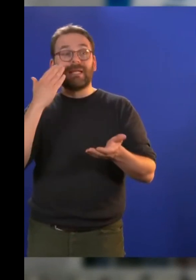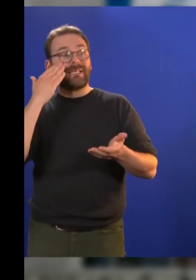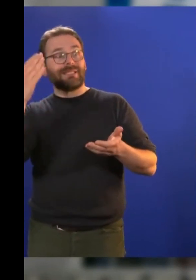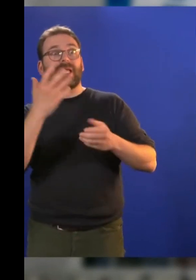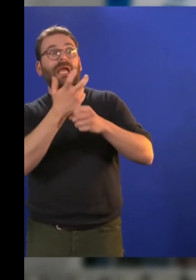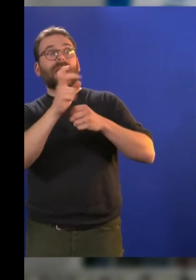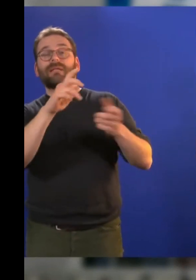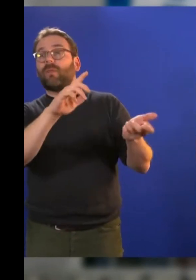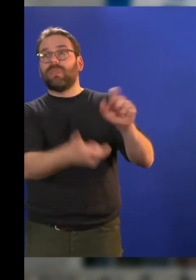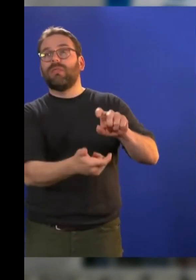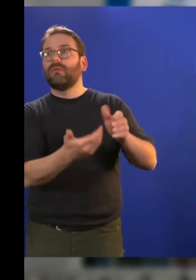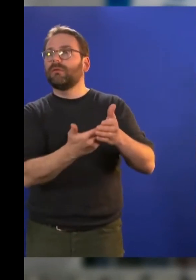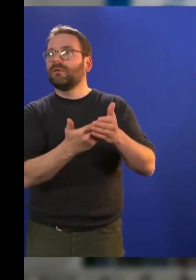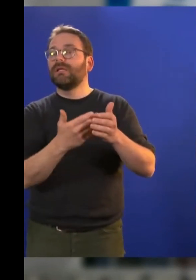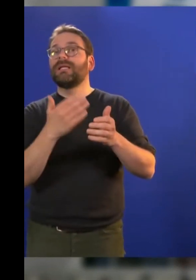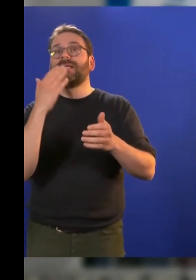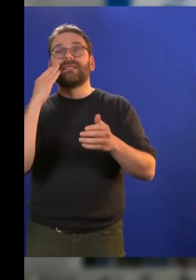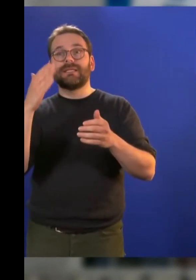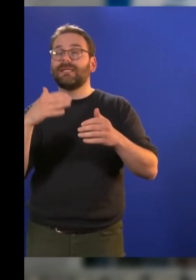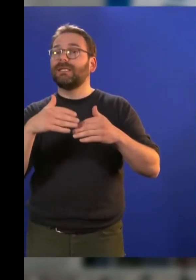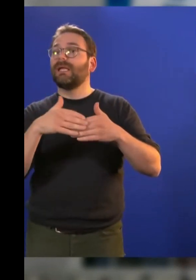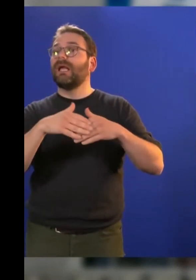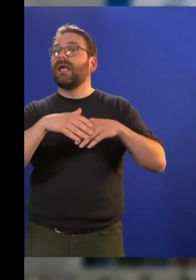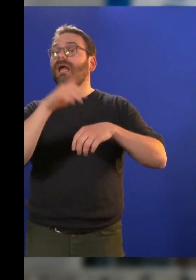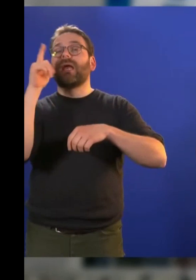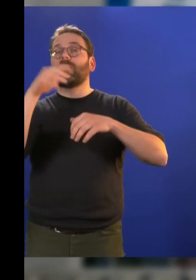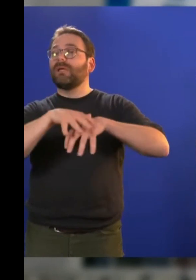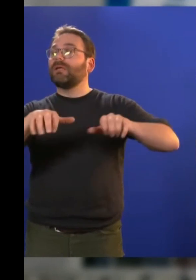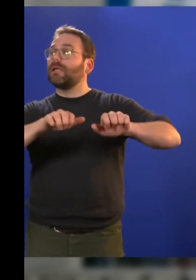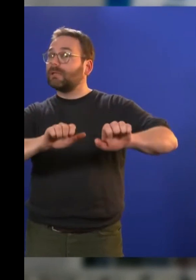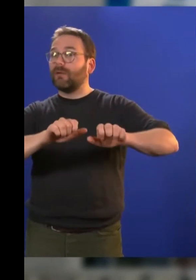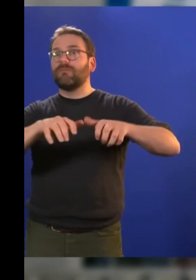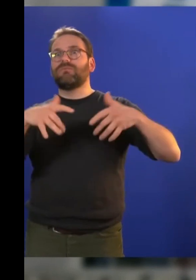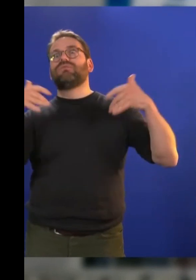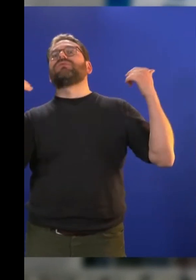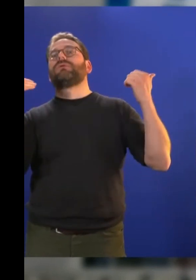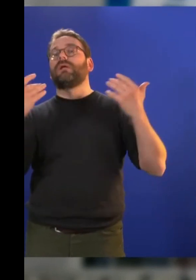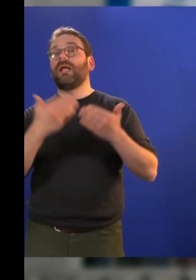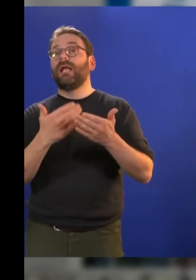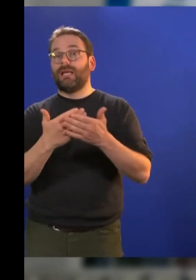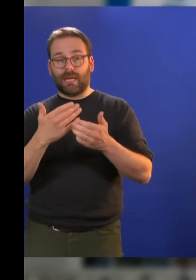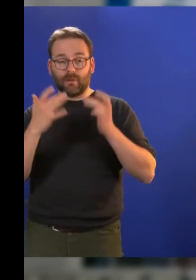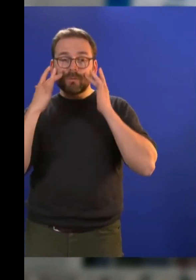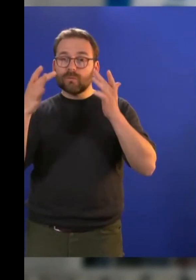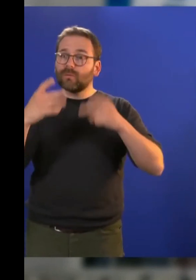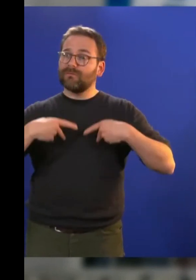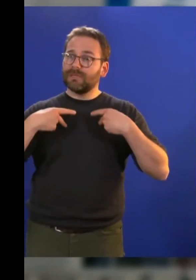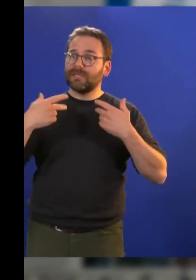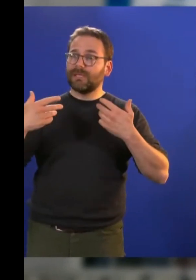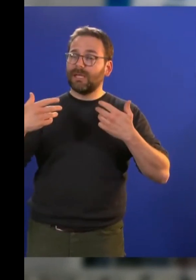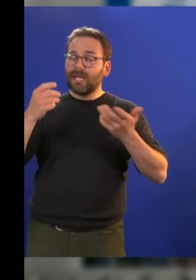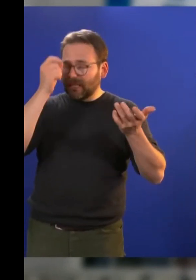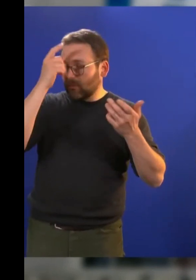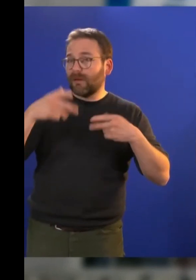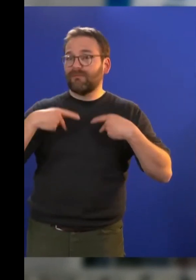un risque de basculement, quand la digue républicaine a cédé, quand le basculement est en cours de notre vie culturelle et intellectuelle, que de